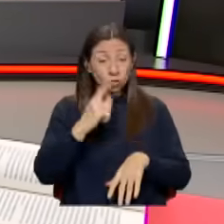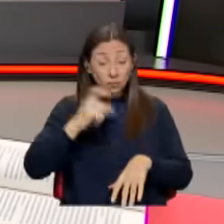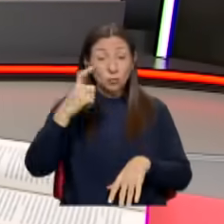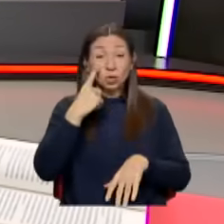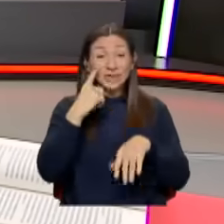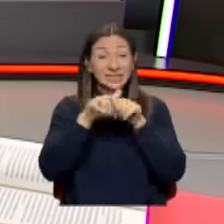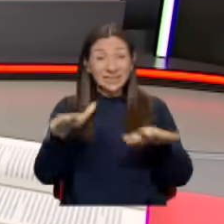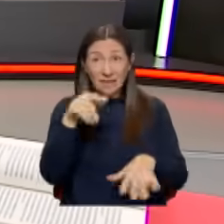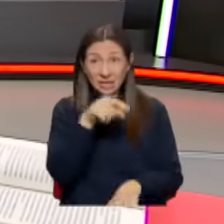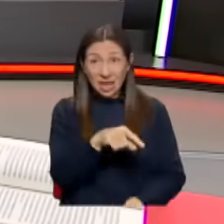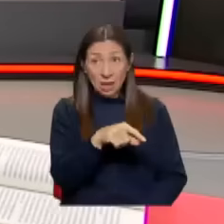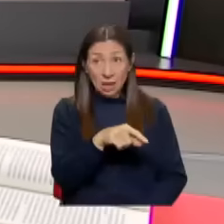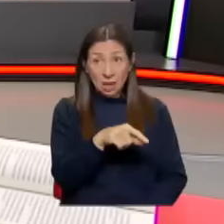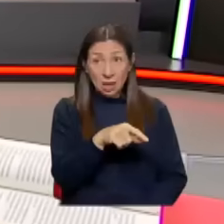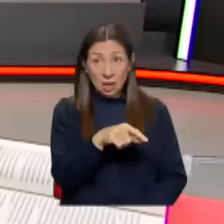Cumhurbaşkanlığı hükümet sisteminde